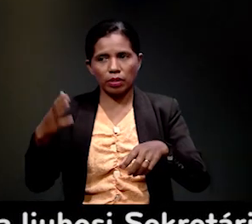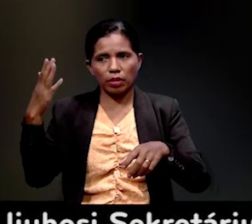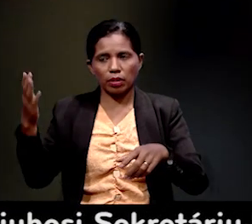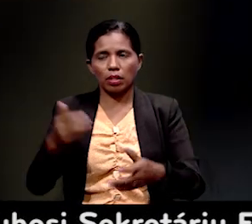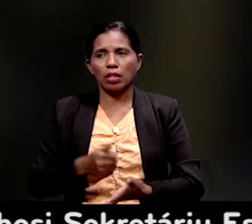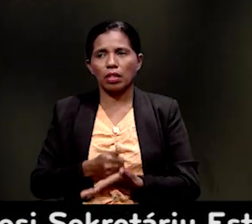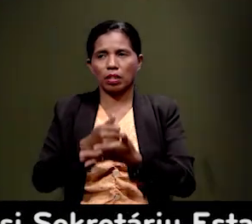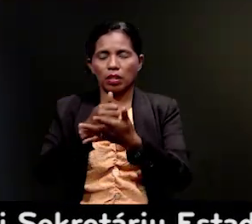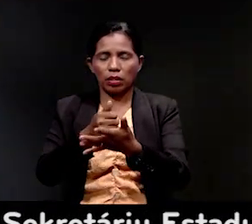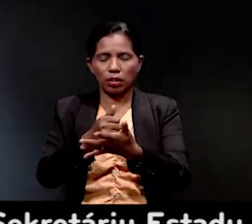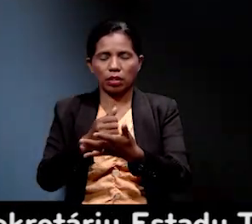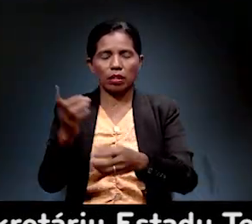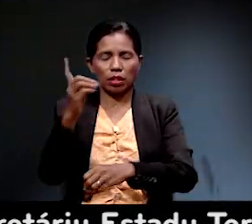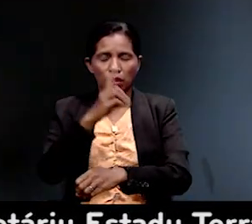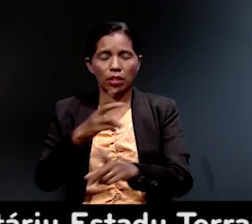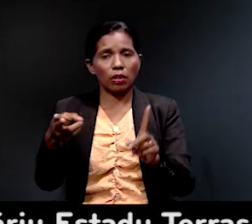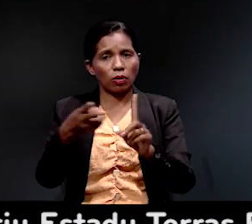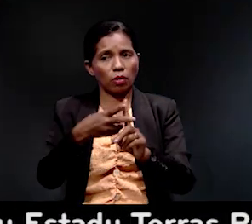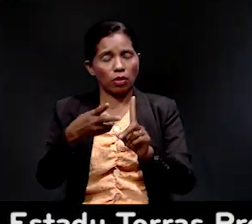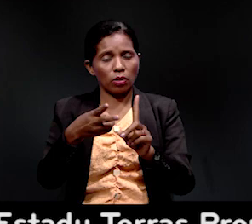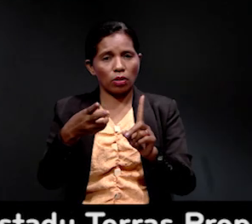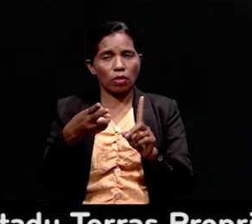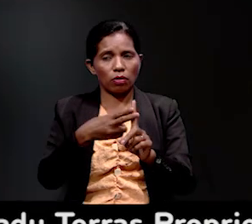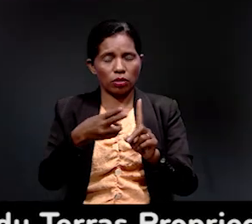aplika kuarentena durante lorong san resihat afo in submete